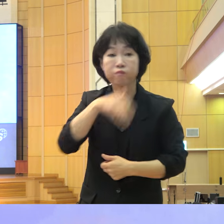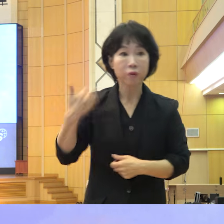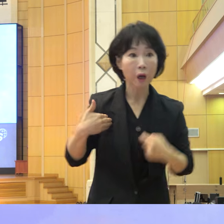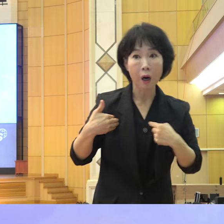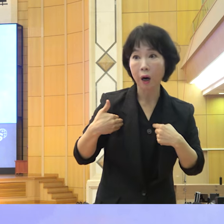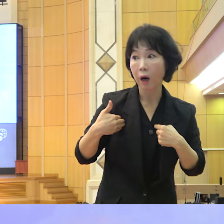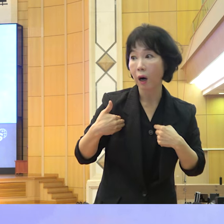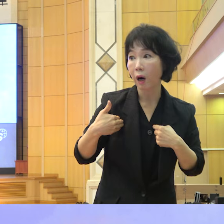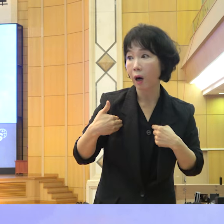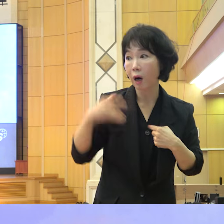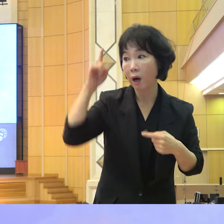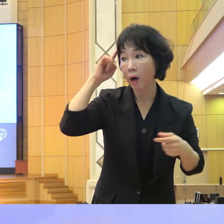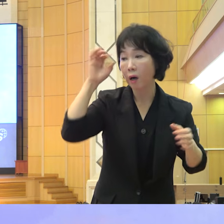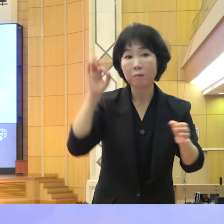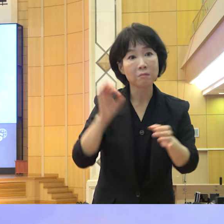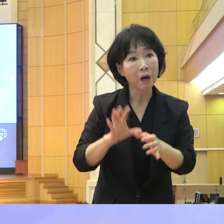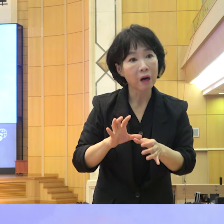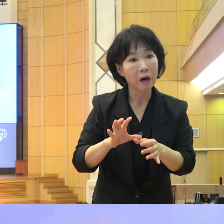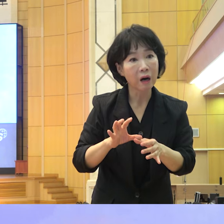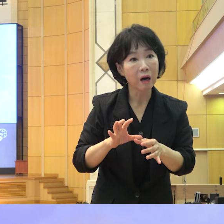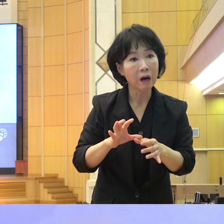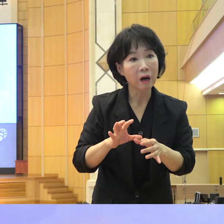아세요?